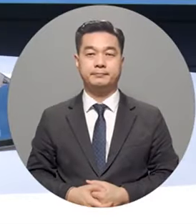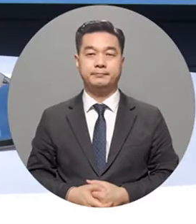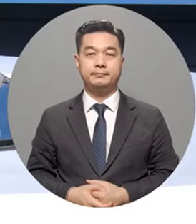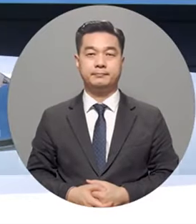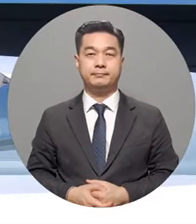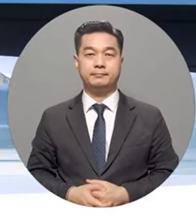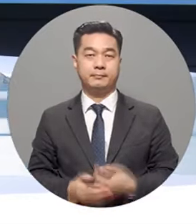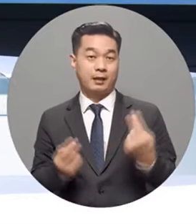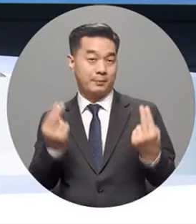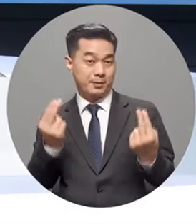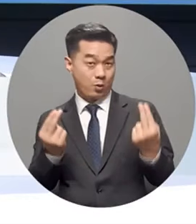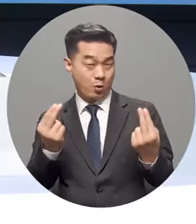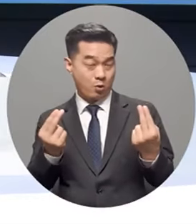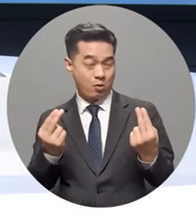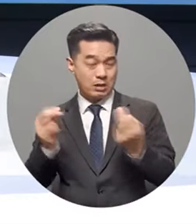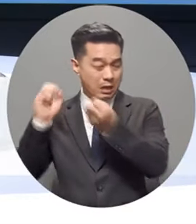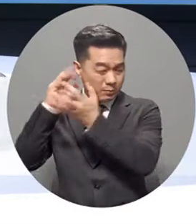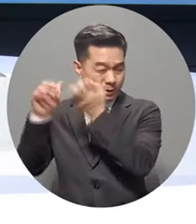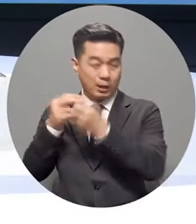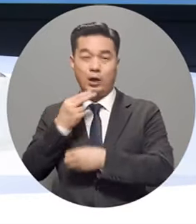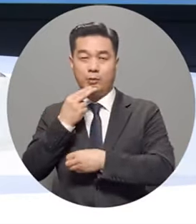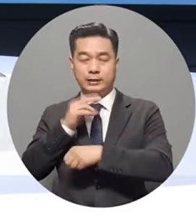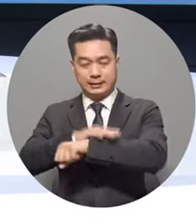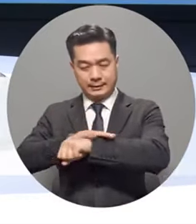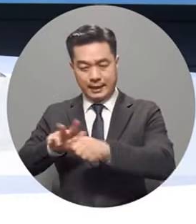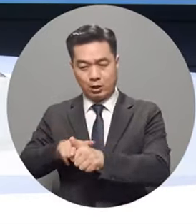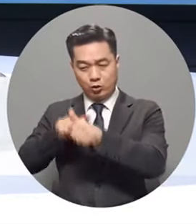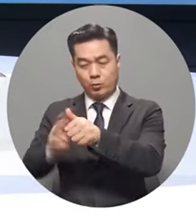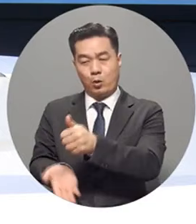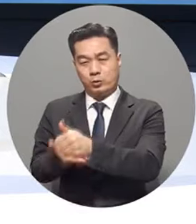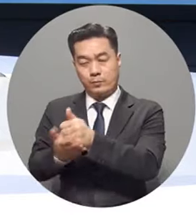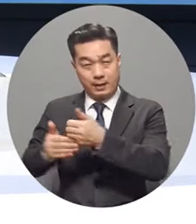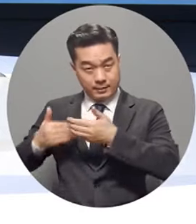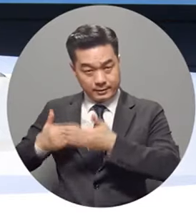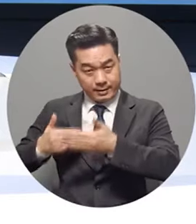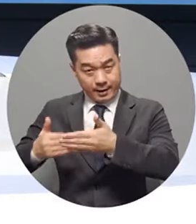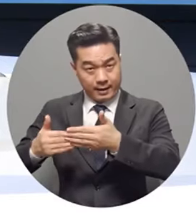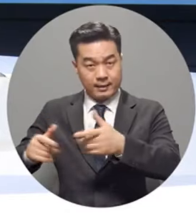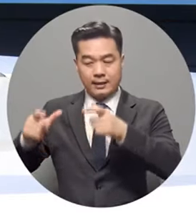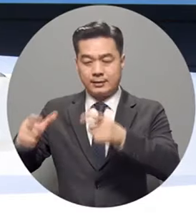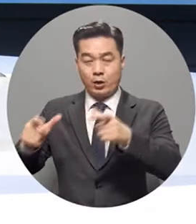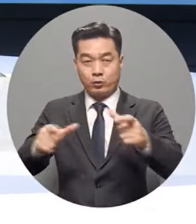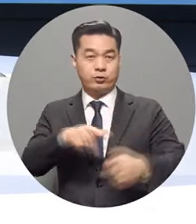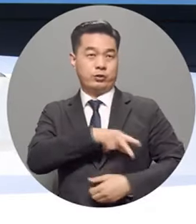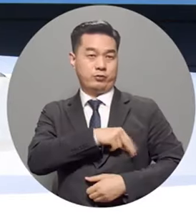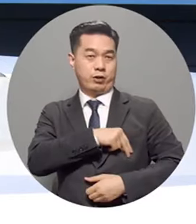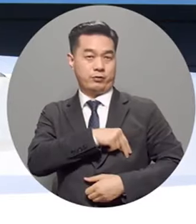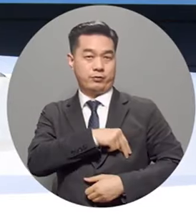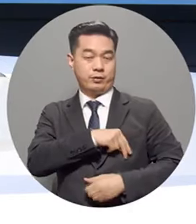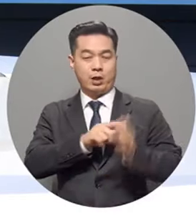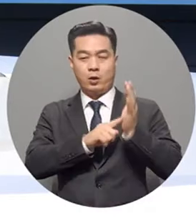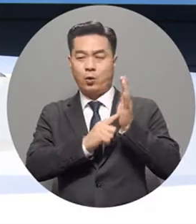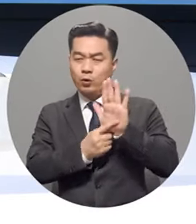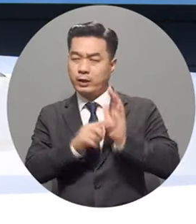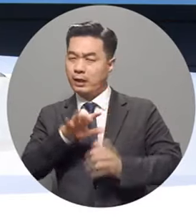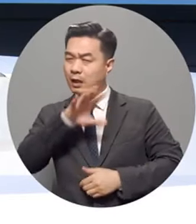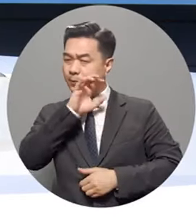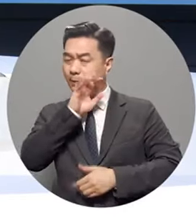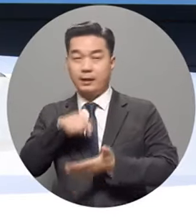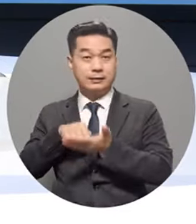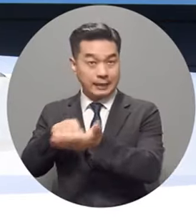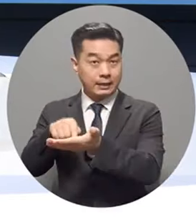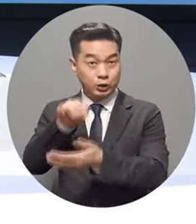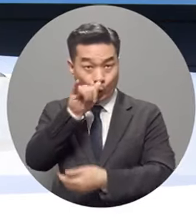상대적으로 큰 잡음 없이 공천 작업이 진행되던 국민의힘은 지역구 현역 의원이 처음으로 공개적인 문제 제기에